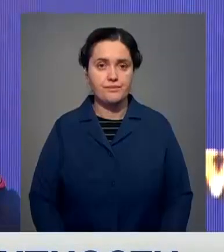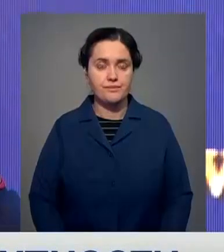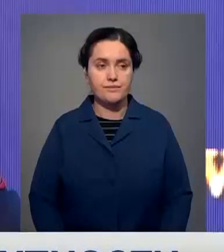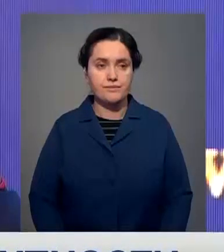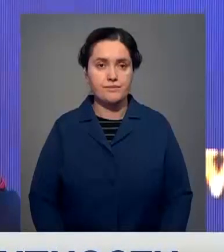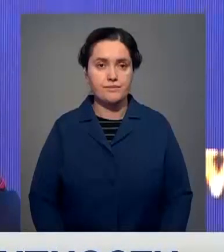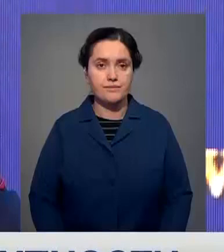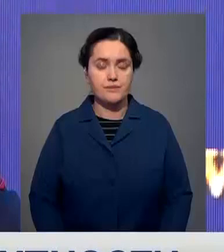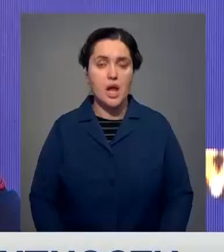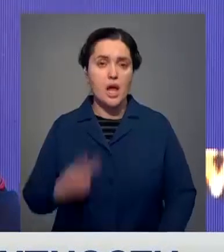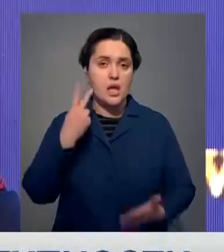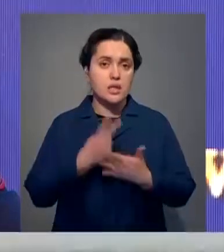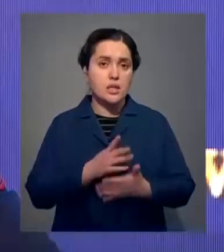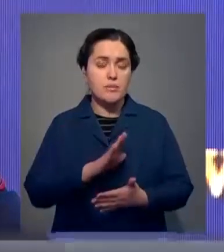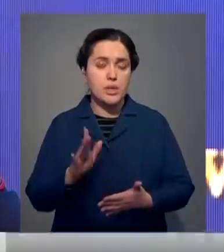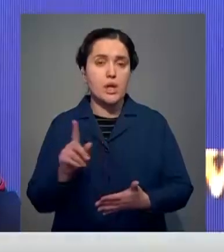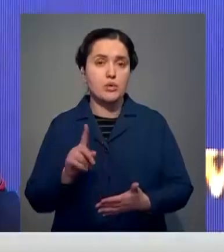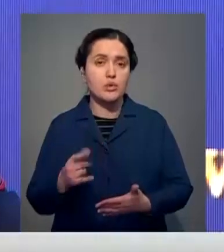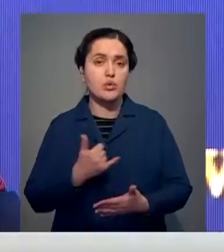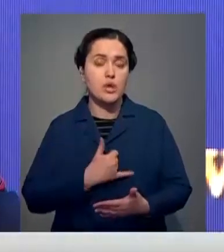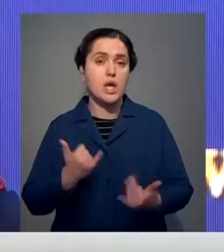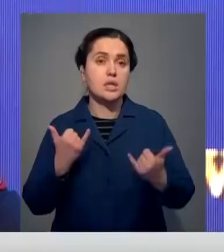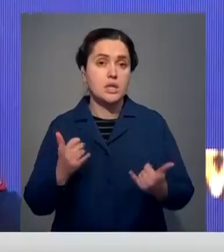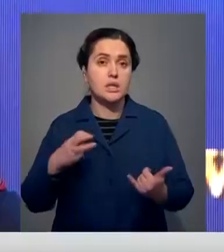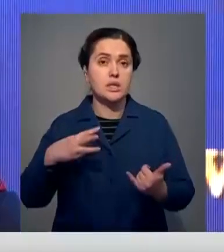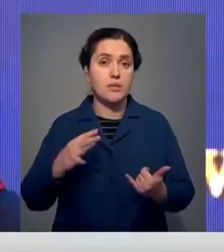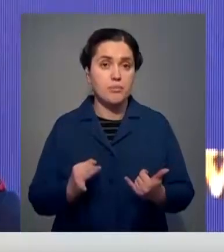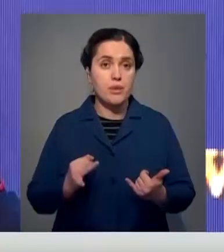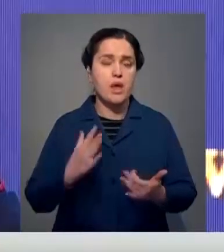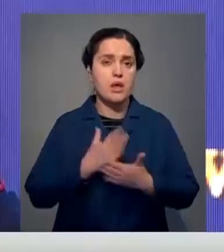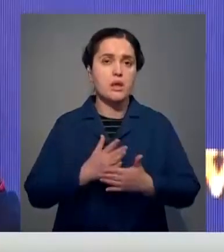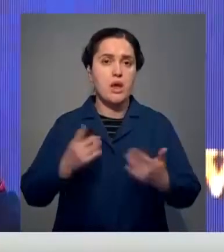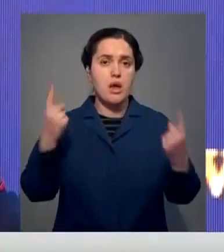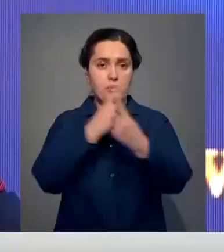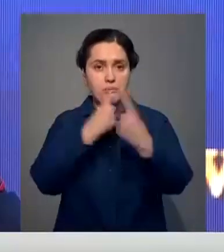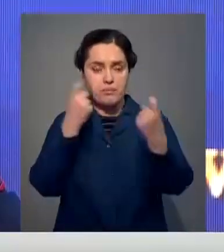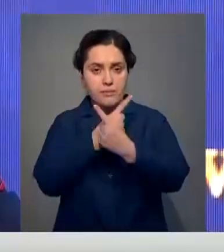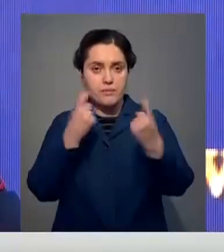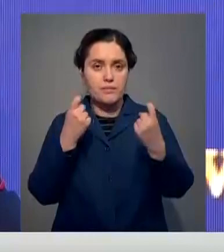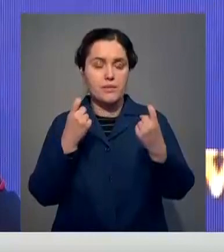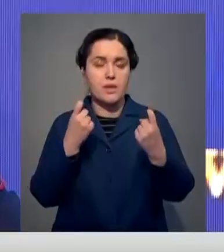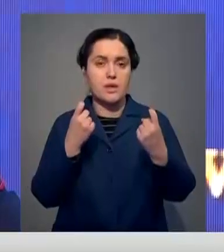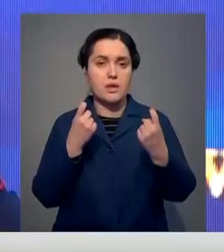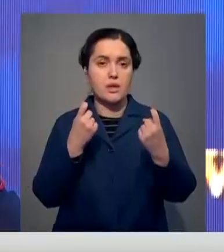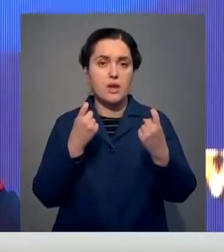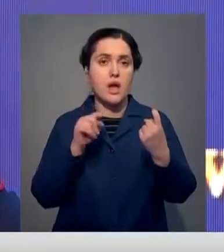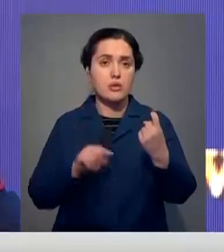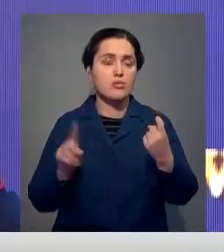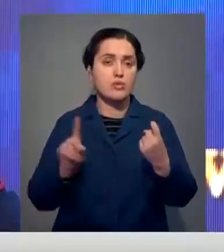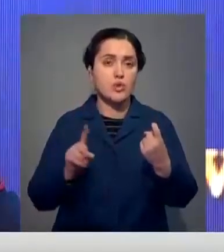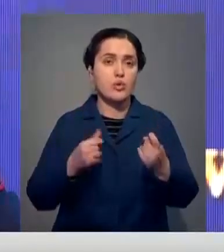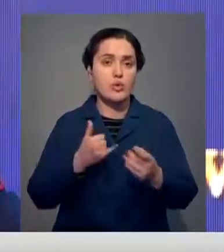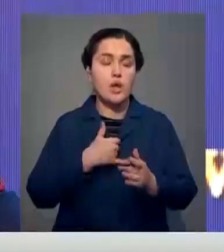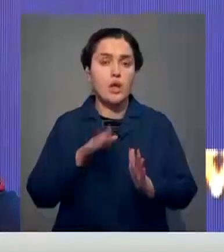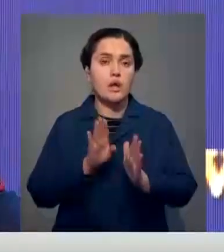Несмотря на то, что у нас сегодня в СМИ складывается негативный информационный фон о том, что криминогенная